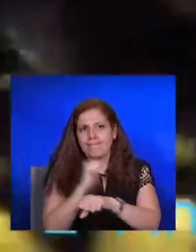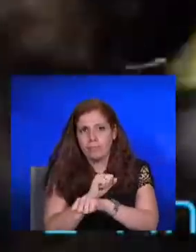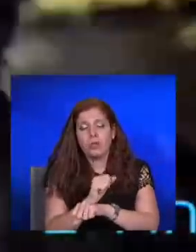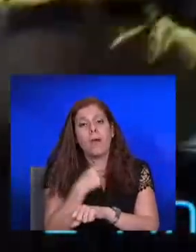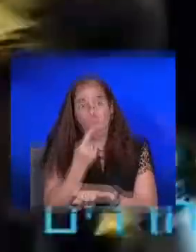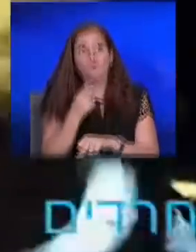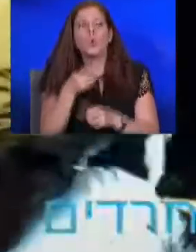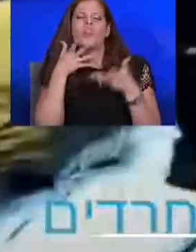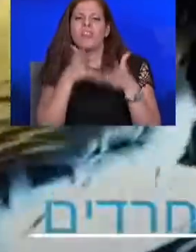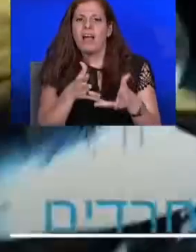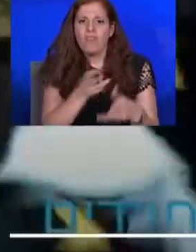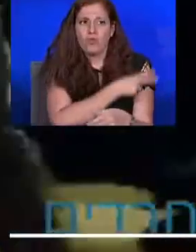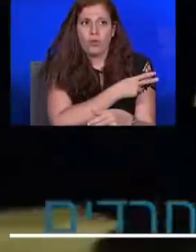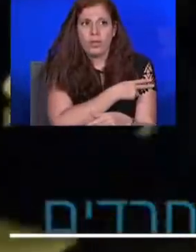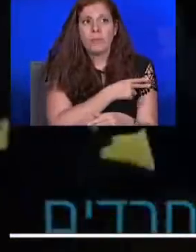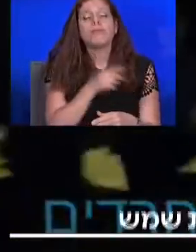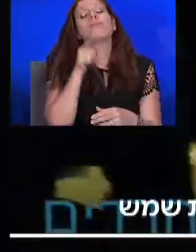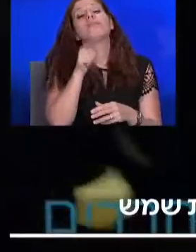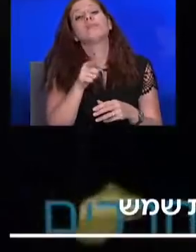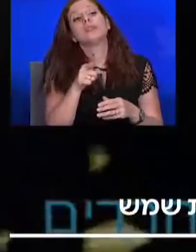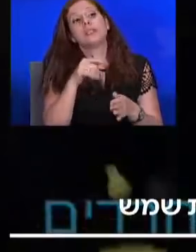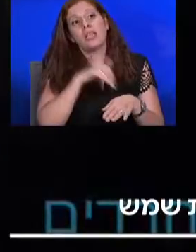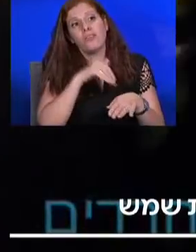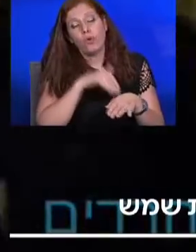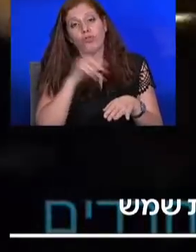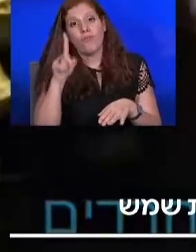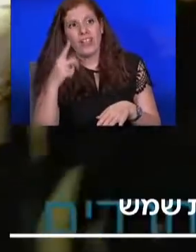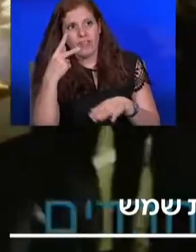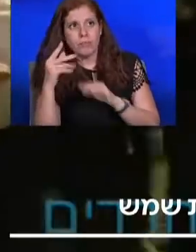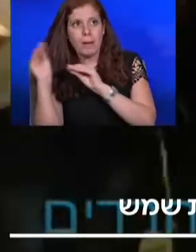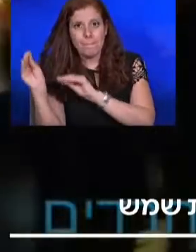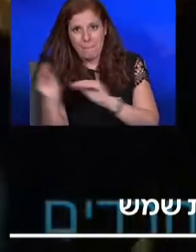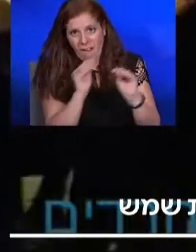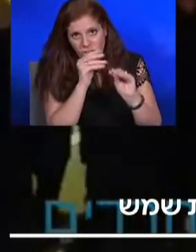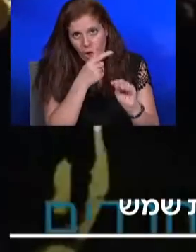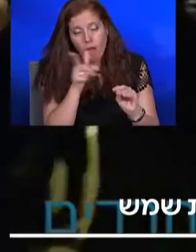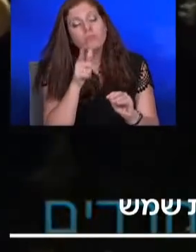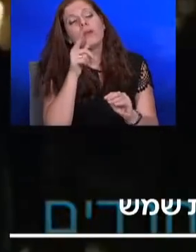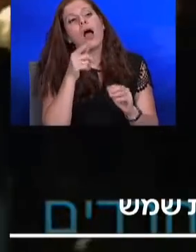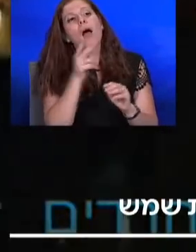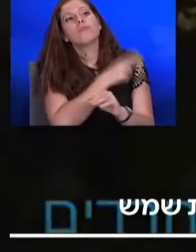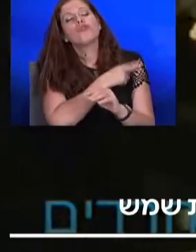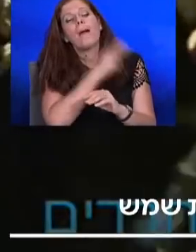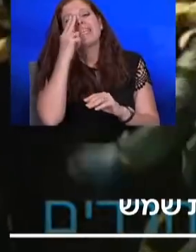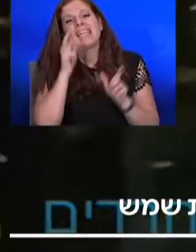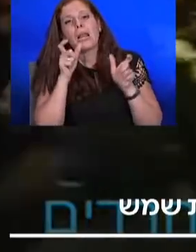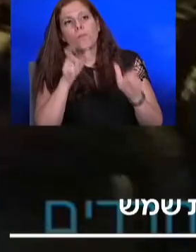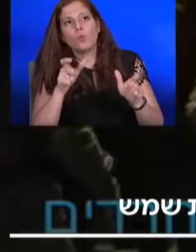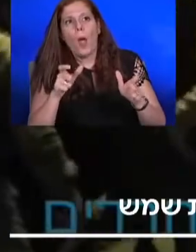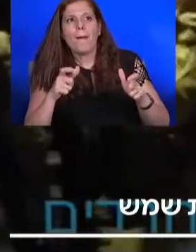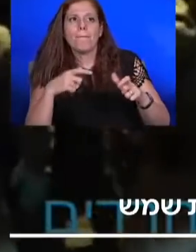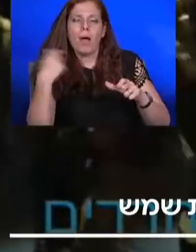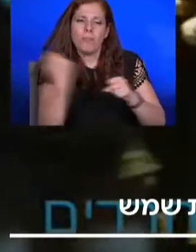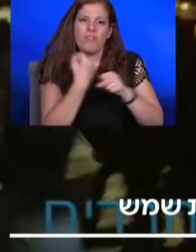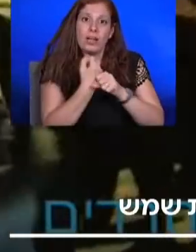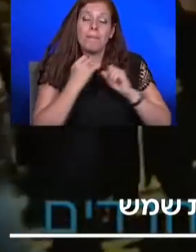ימים, זה דיווח שוורד פלמן מעבירה אלינו. המשטרה מנסה למנוע מהמפגינים בירושלים להתקדם ולחסום כבישים. אלה תמונות